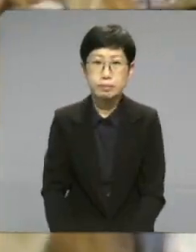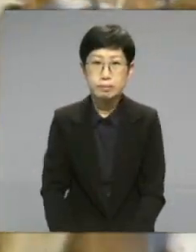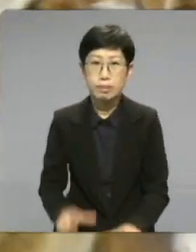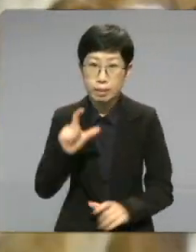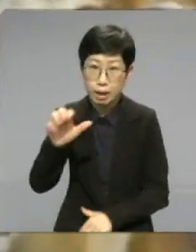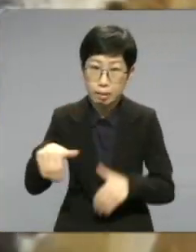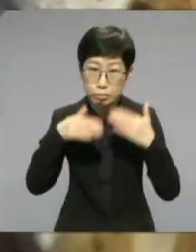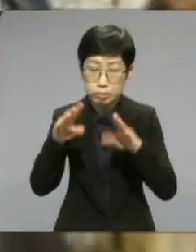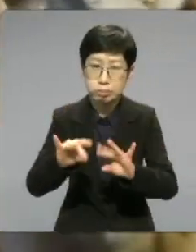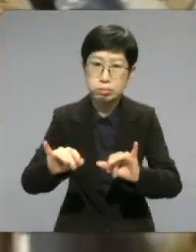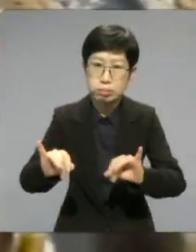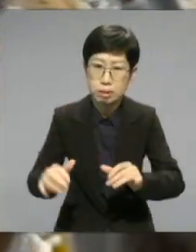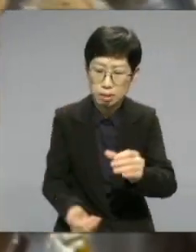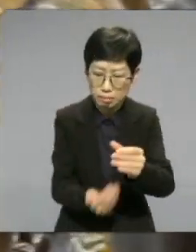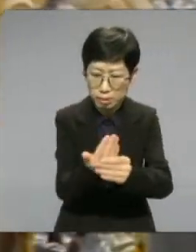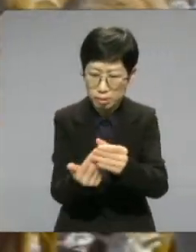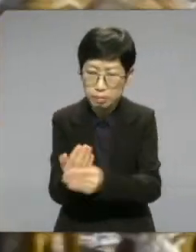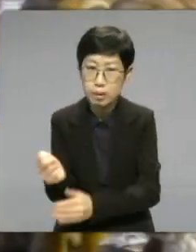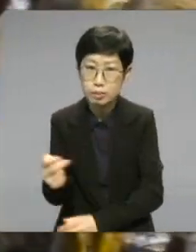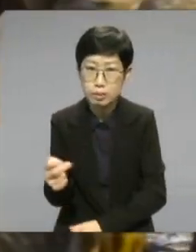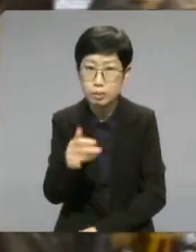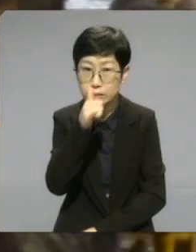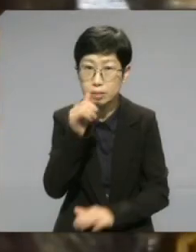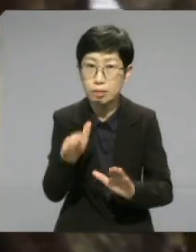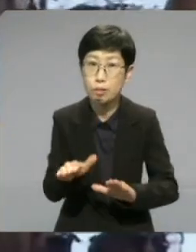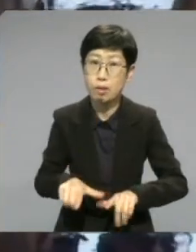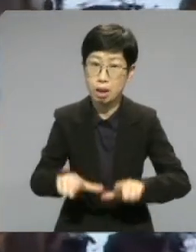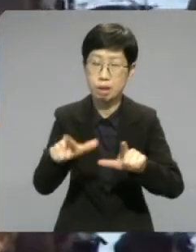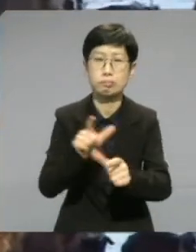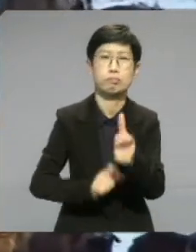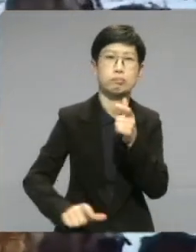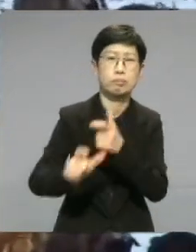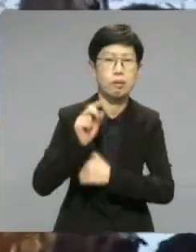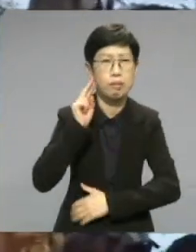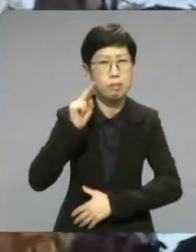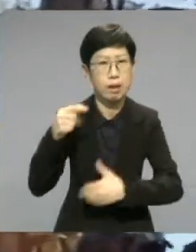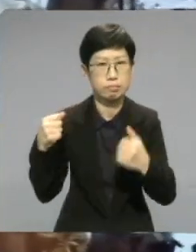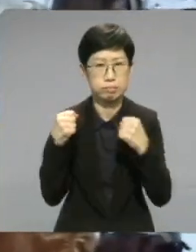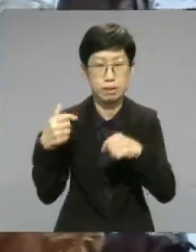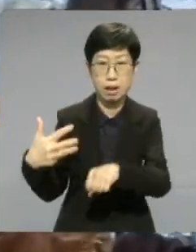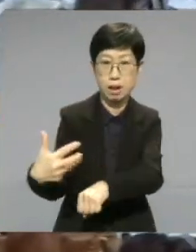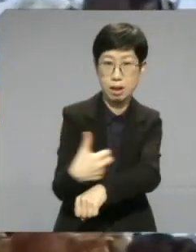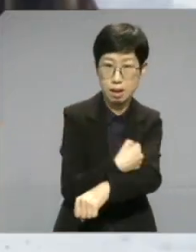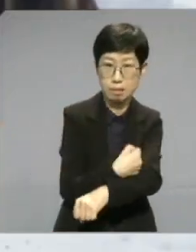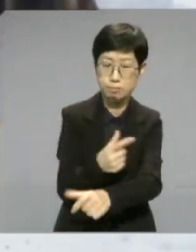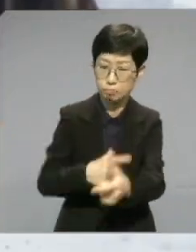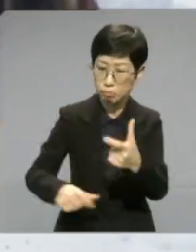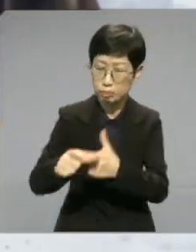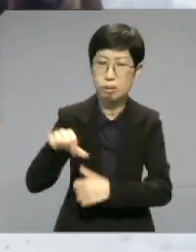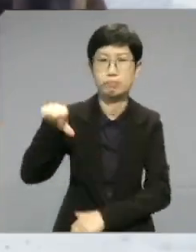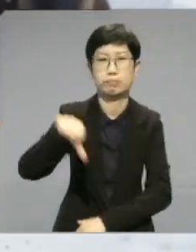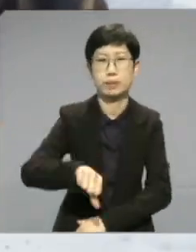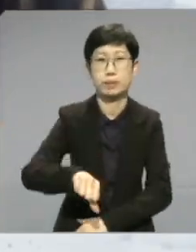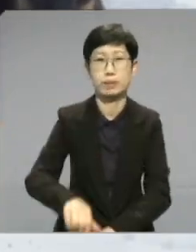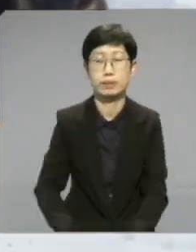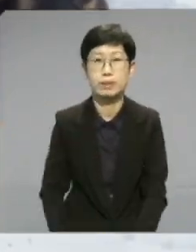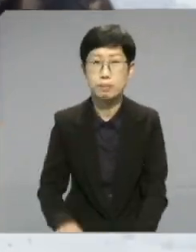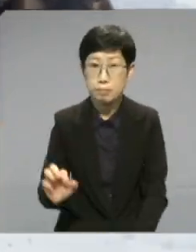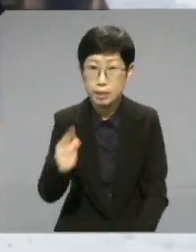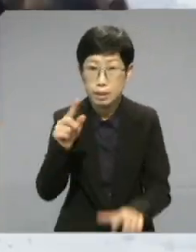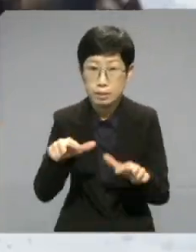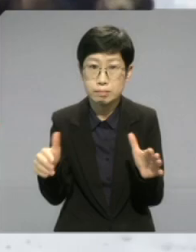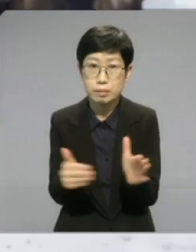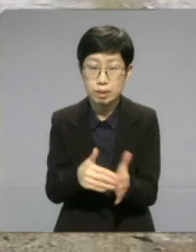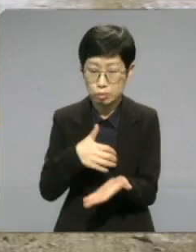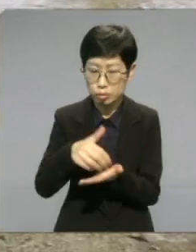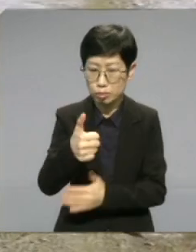강풍과 먼지 폭풍이 잦은 편이지만 이번 겨울은 유독 추워 기상 조건이 더 나빠진 상태입니다 이로 인해 지금까지